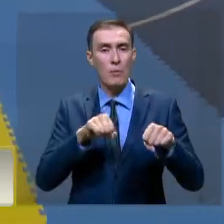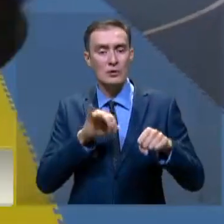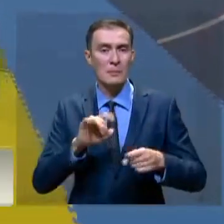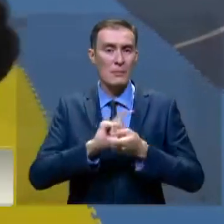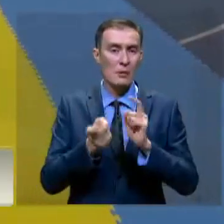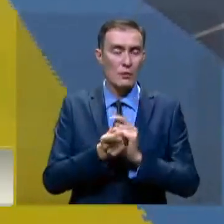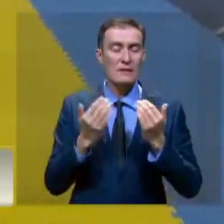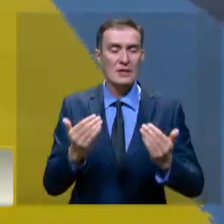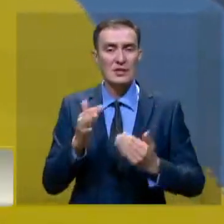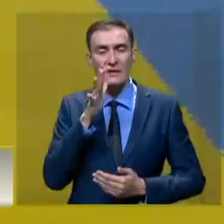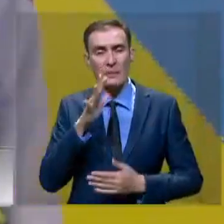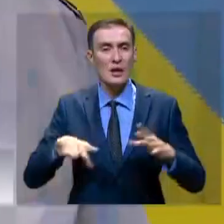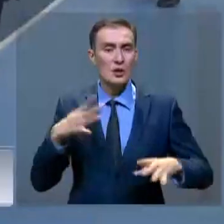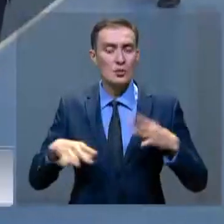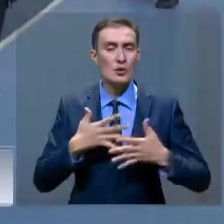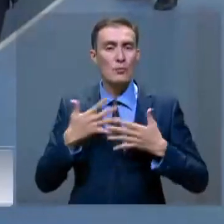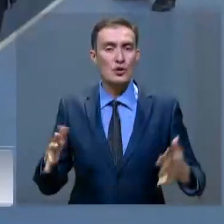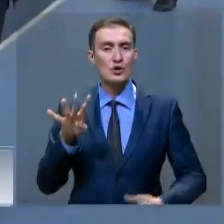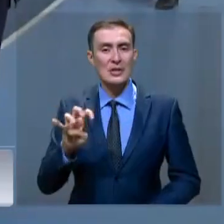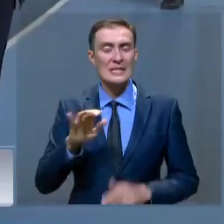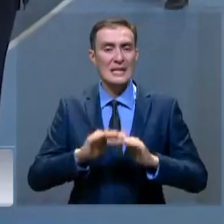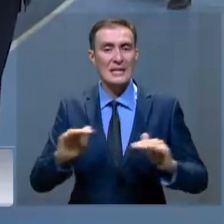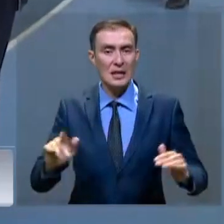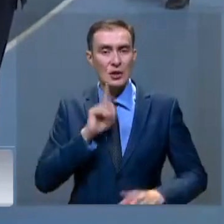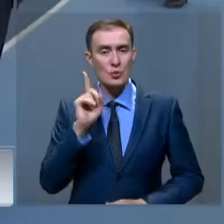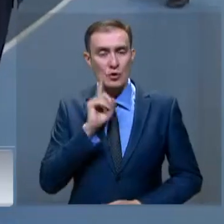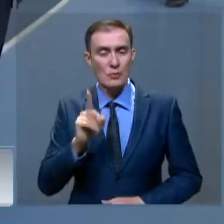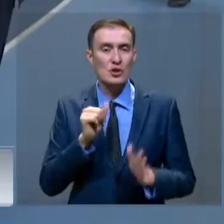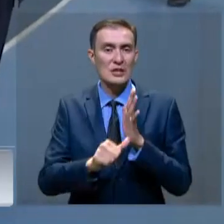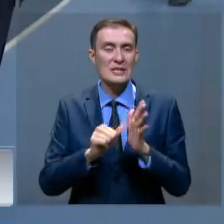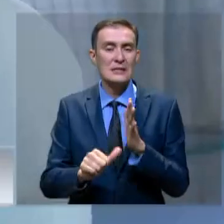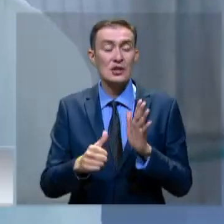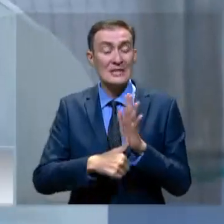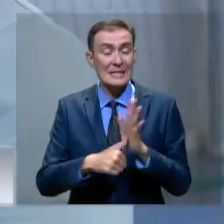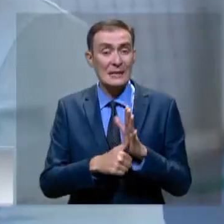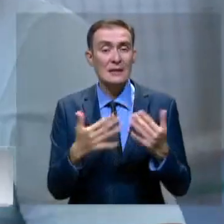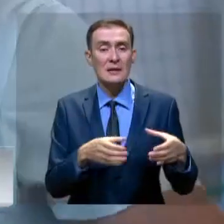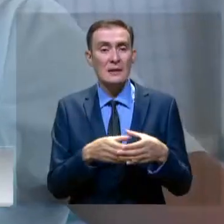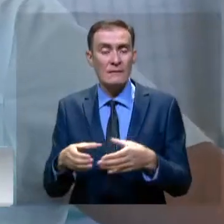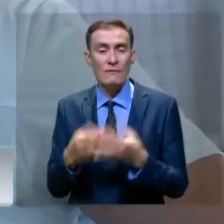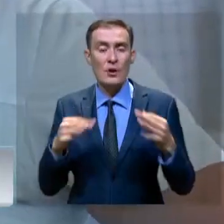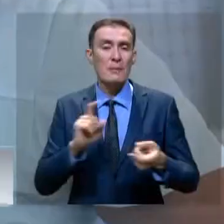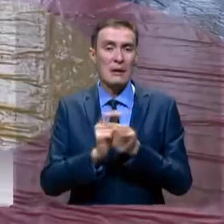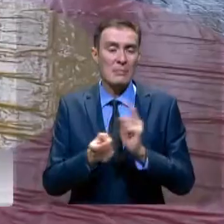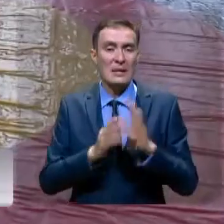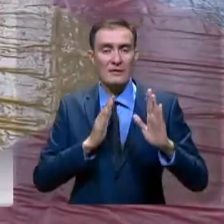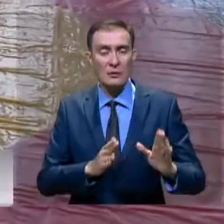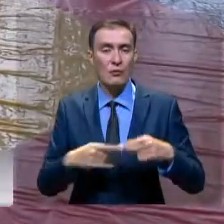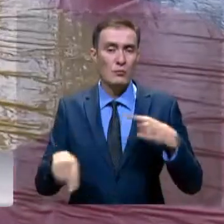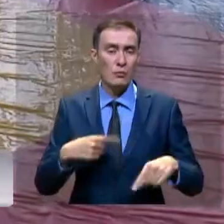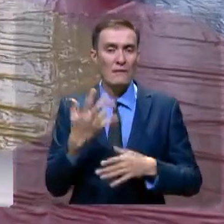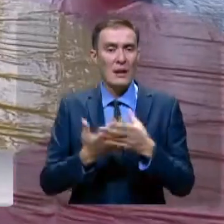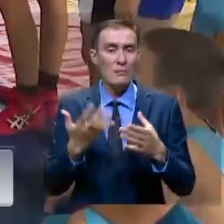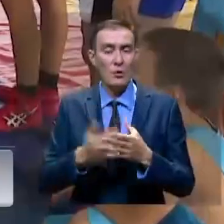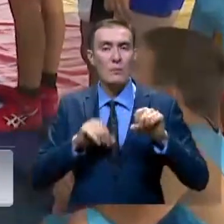борьбой. В настоящее время здесь тренируются больше 400 детей и юношей по 6 дисциплинам. Вольная борьба, тэквондо, карате, волейбол, футбол